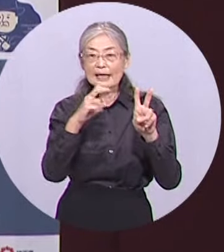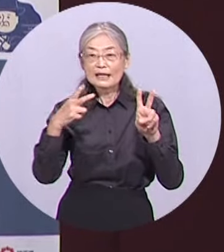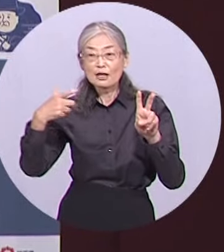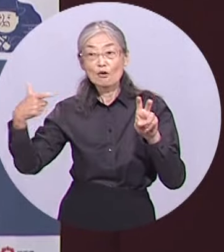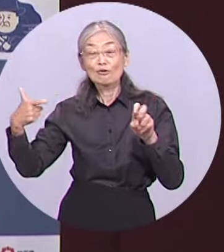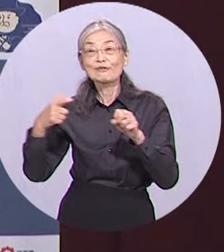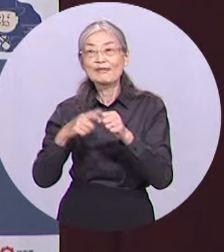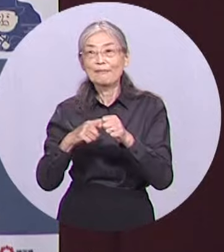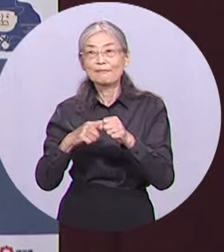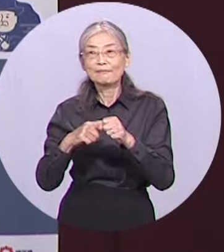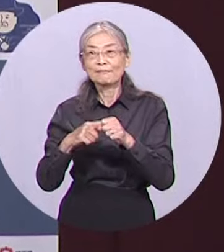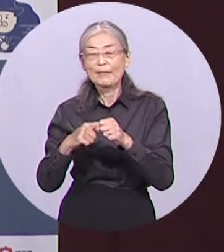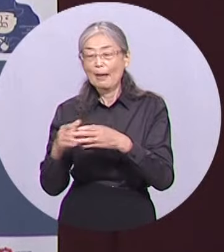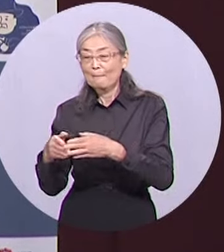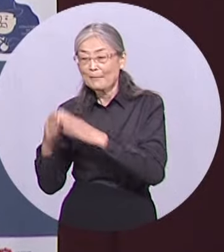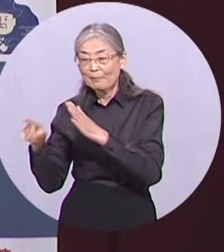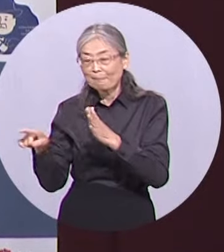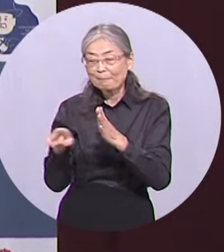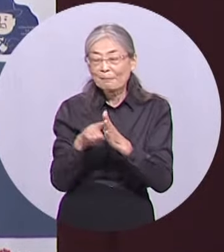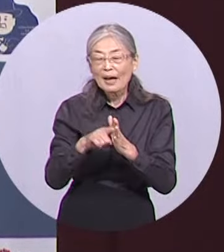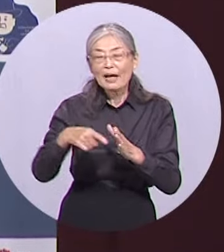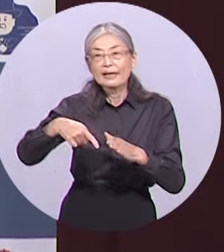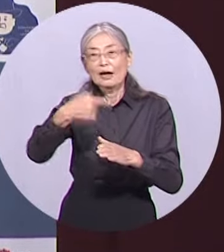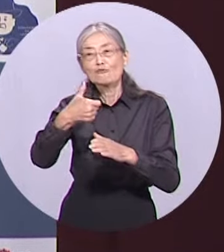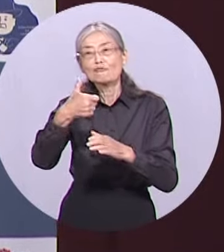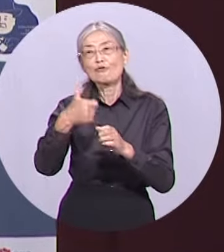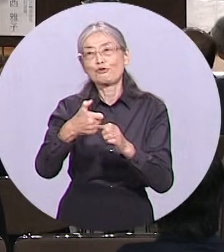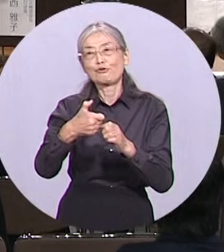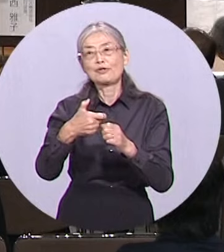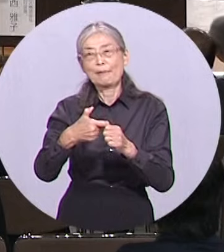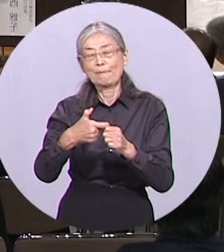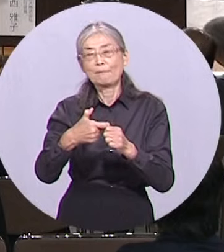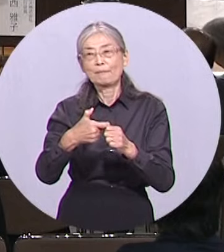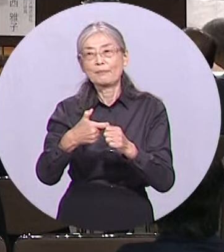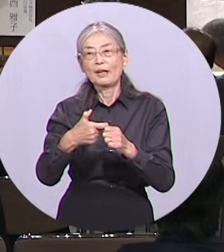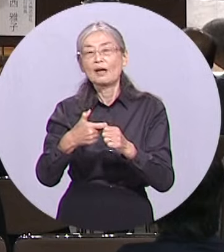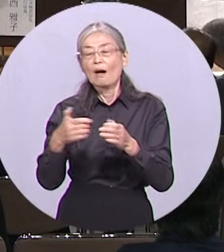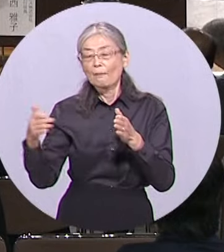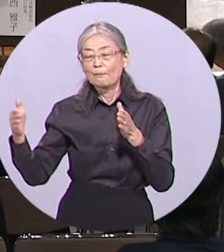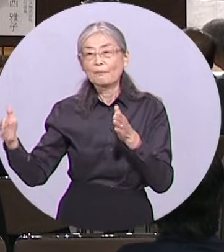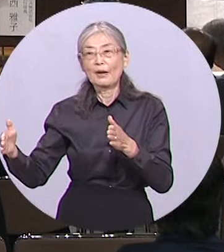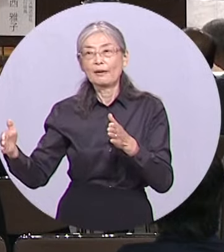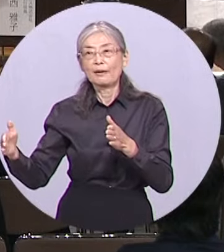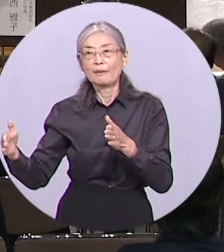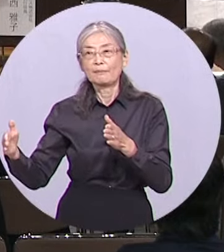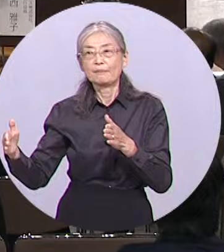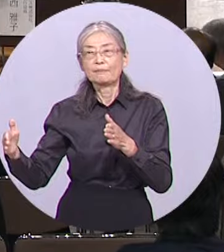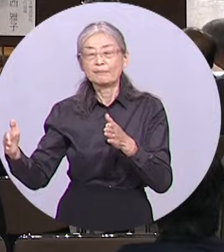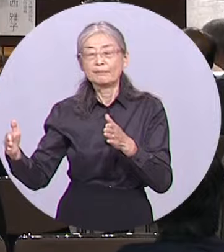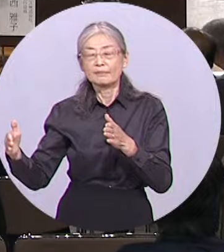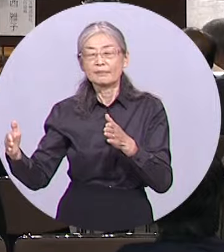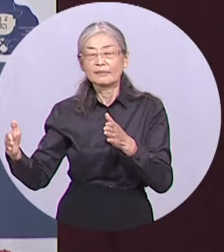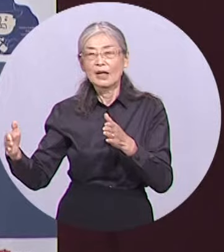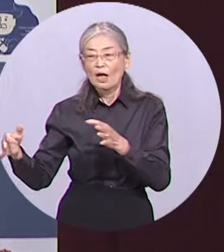年には実は創業150周年を迎えます。150年間やってこられたっていうのはやっぱりその